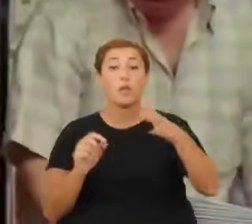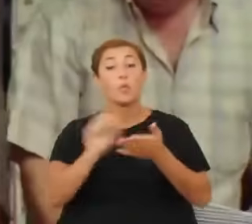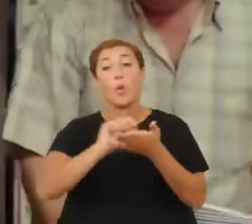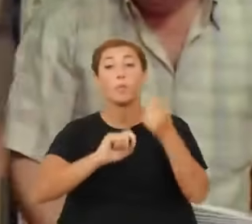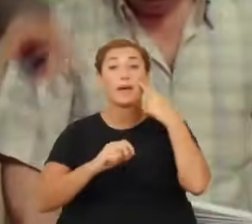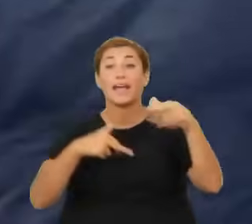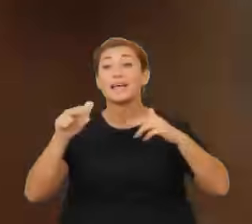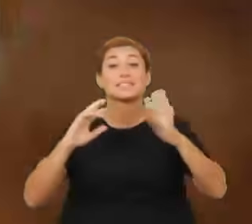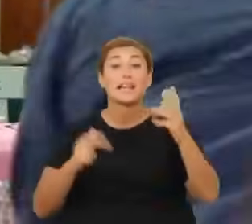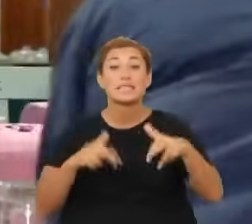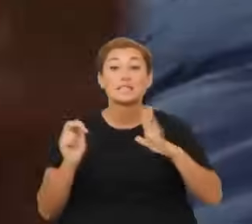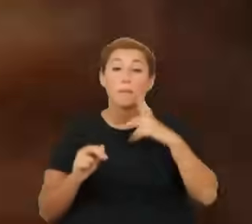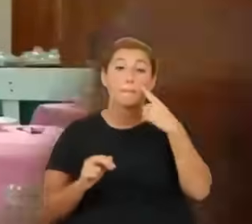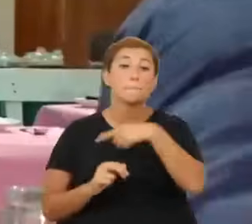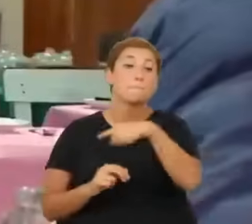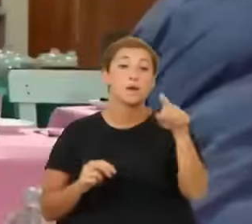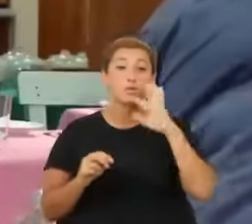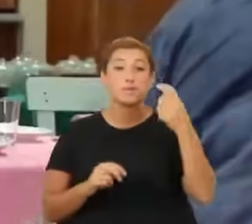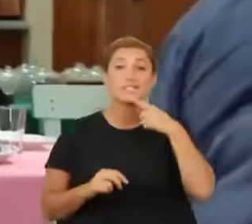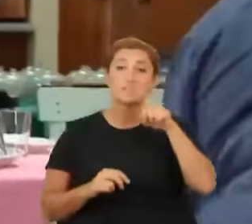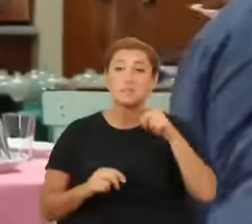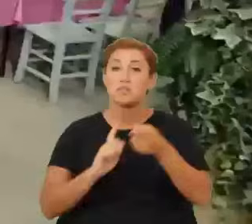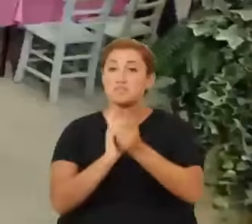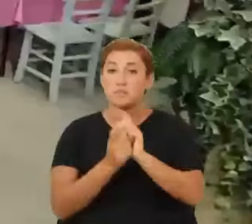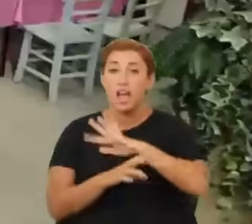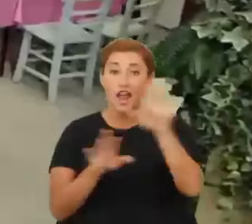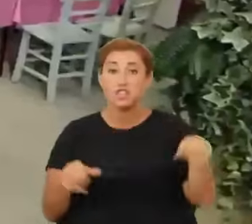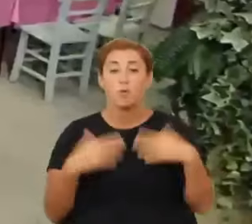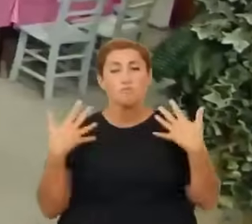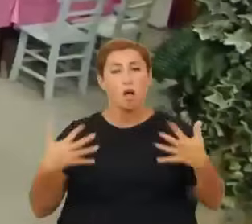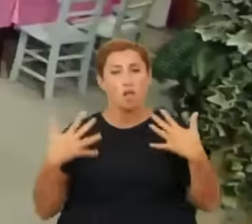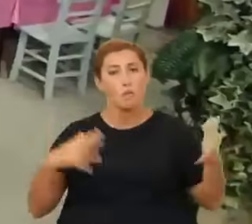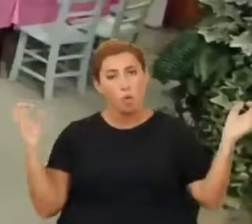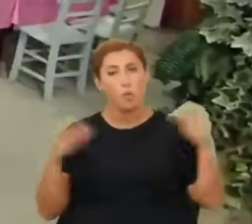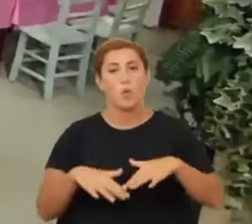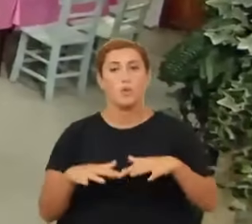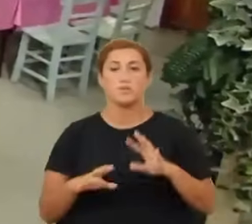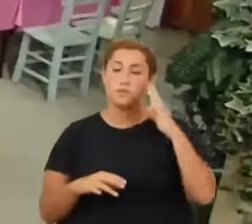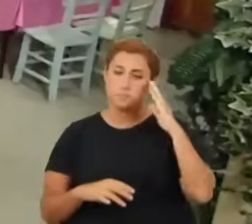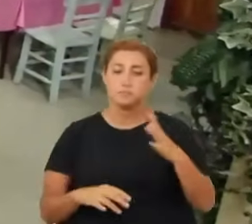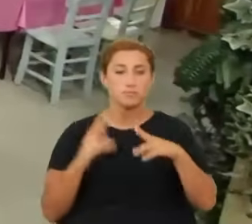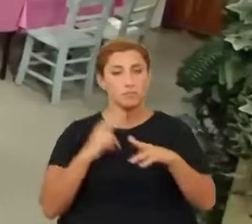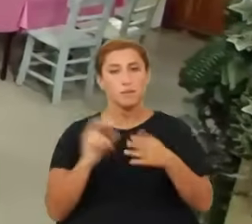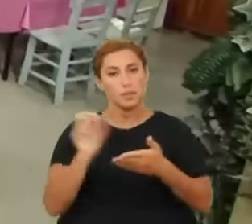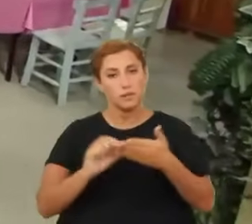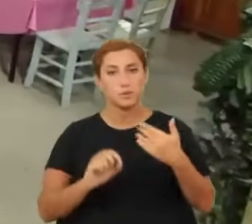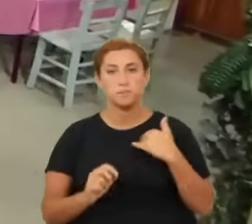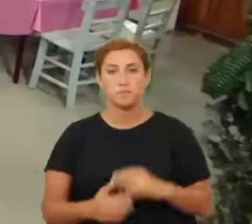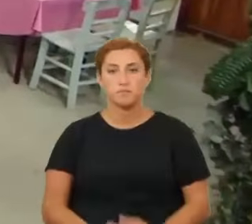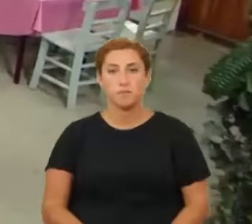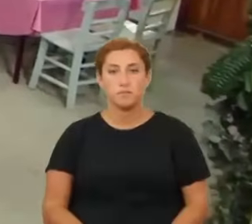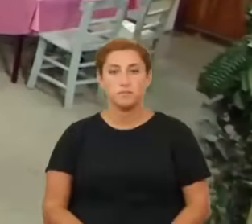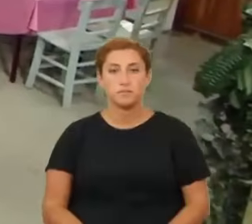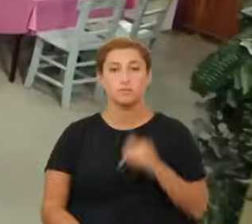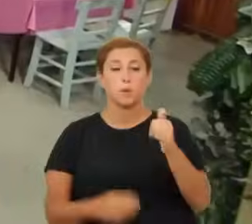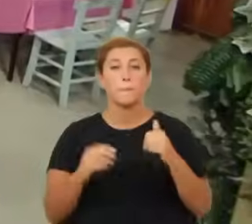al bakalım eksikleri. Neler eksik? Bir bak bakalım. Domates, biber vesaire. Her şeyden şöyle bol bol alınsın. Başüstüne tamam. Efendim. Hemen not alıyorum. Ha.